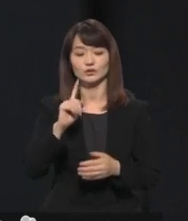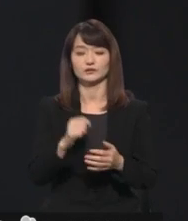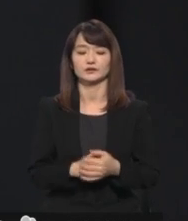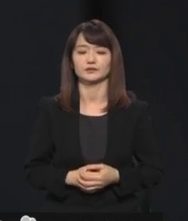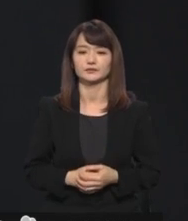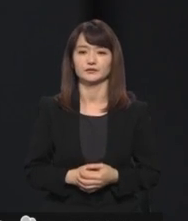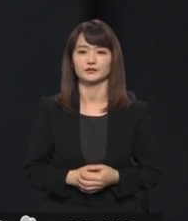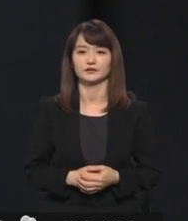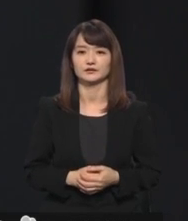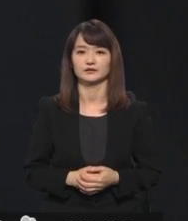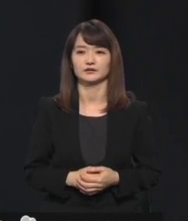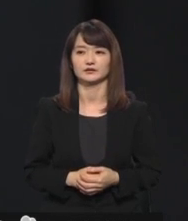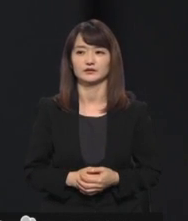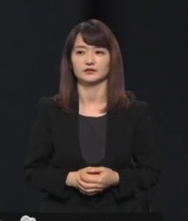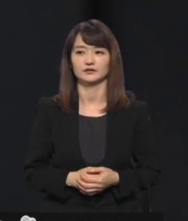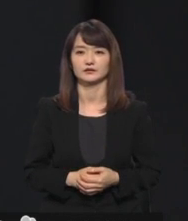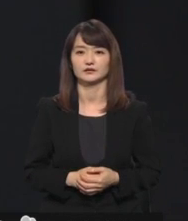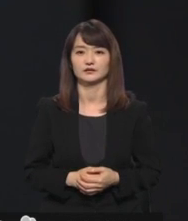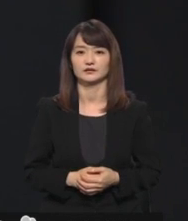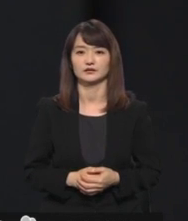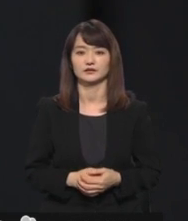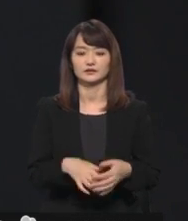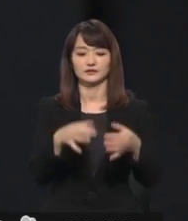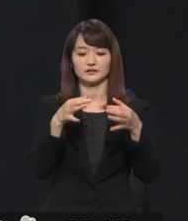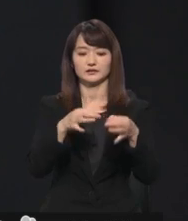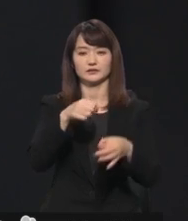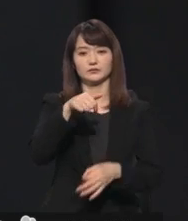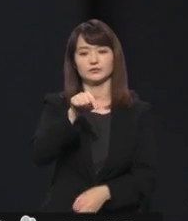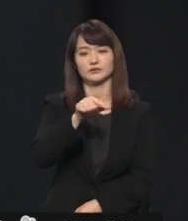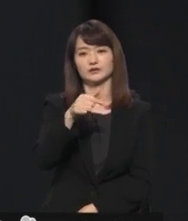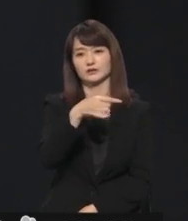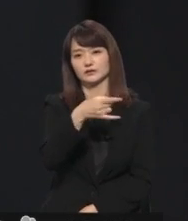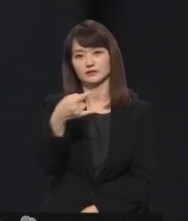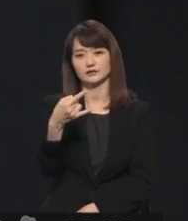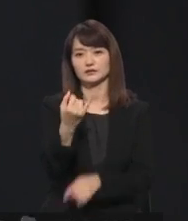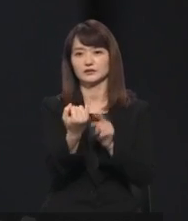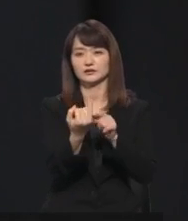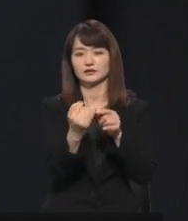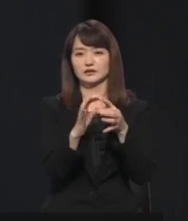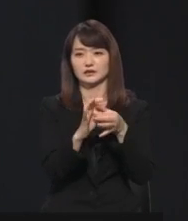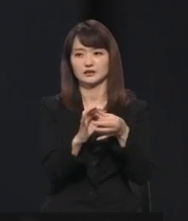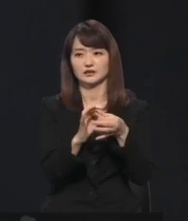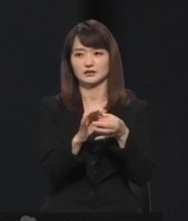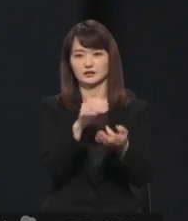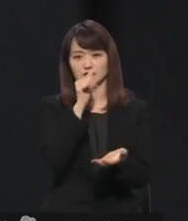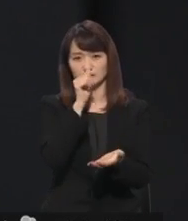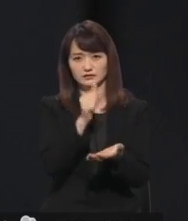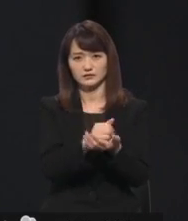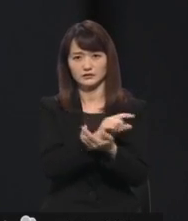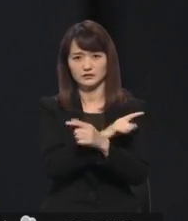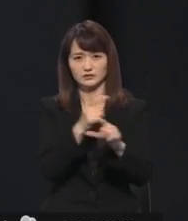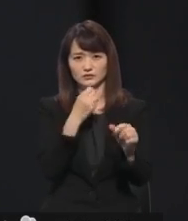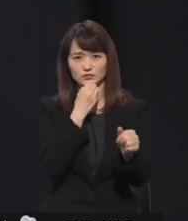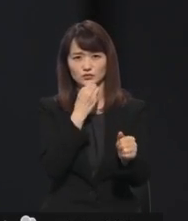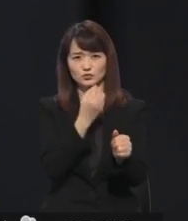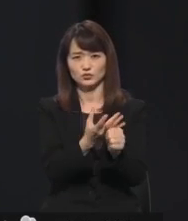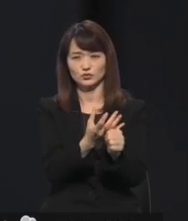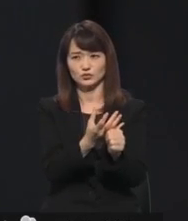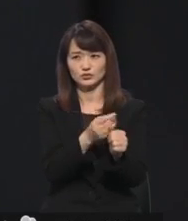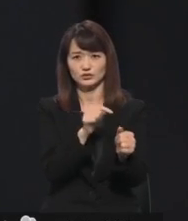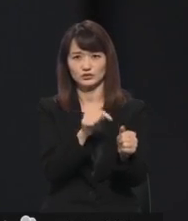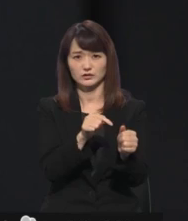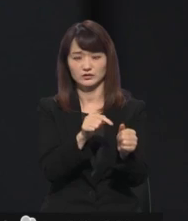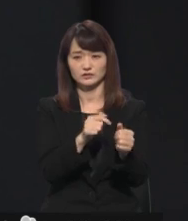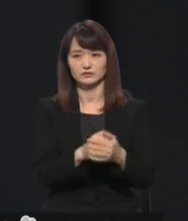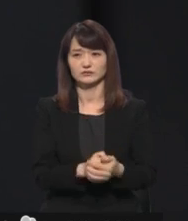예로 케이맥 또 누굽니까 김 거리 여사 와 관련된 각종 혐의 들 각종 고소 고발 사건들 마치 사건 털기 하듯이 전부 무혐의